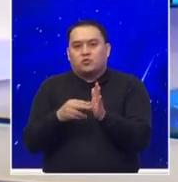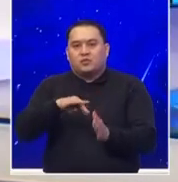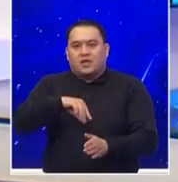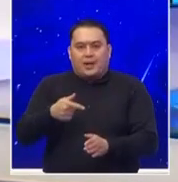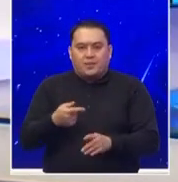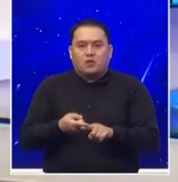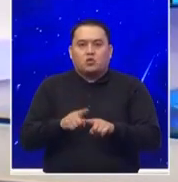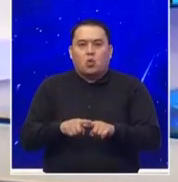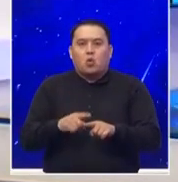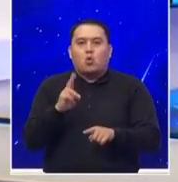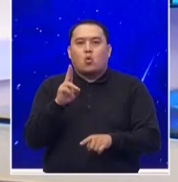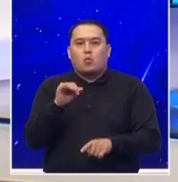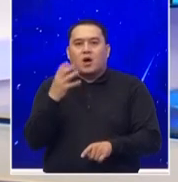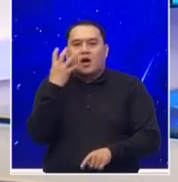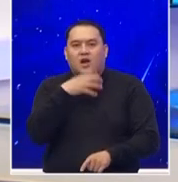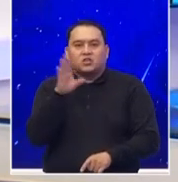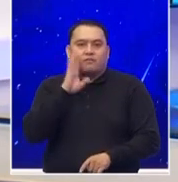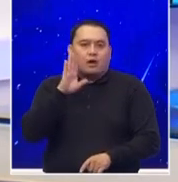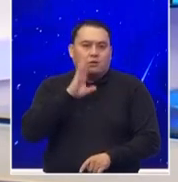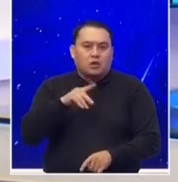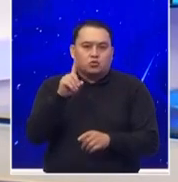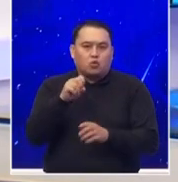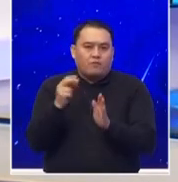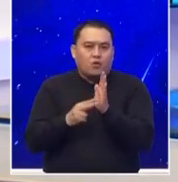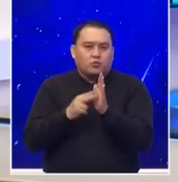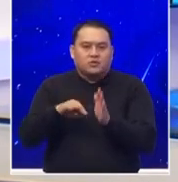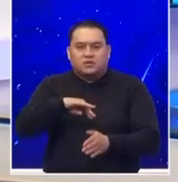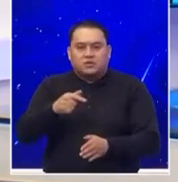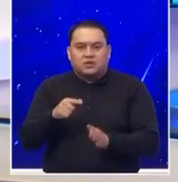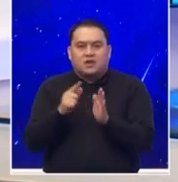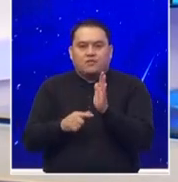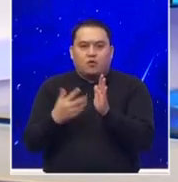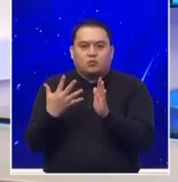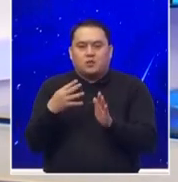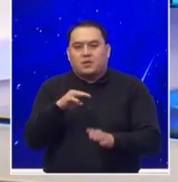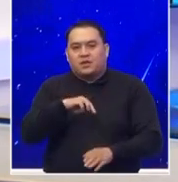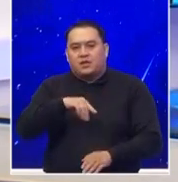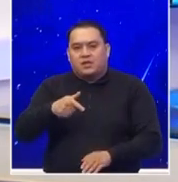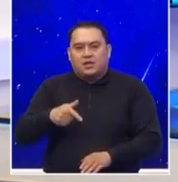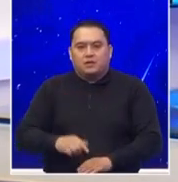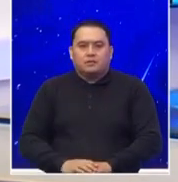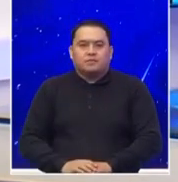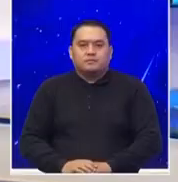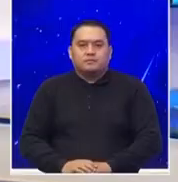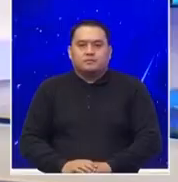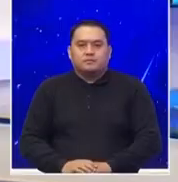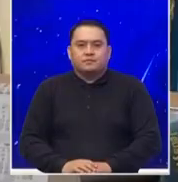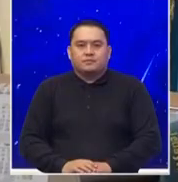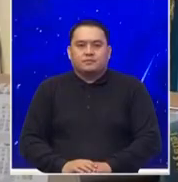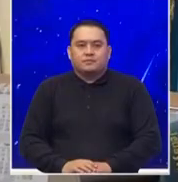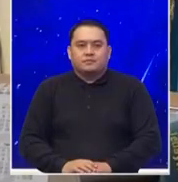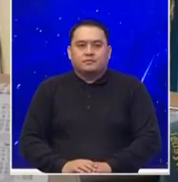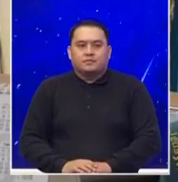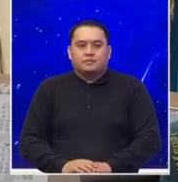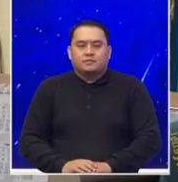2788 тенге. Стоимость 1 кубометра горячей воды составляет 180 тенге 85 тиынов.